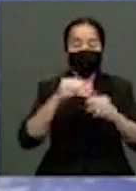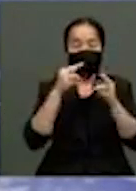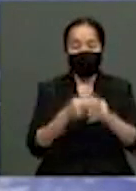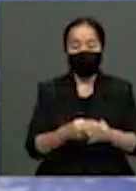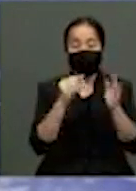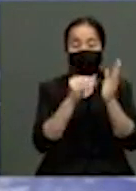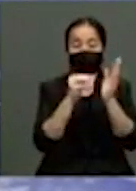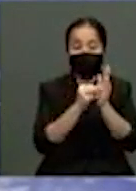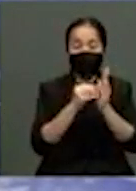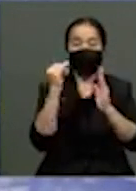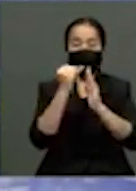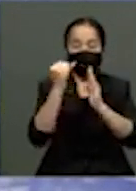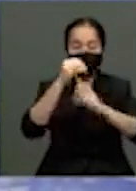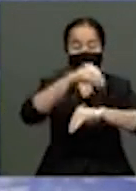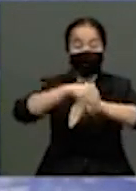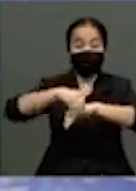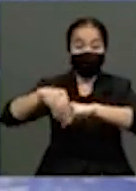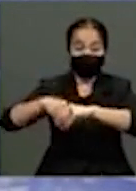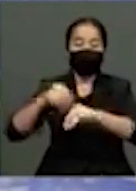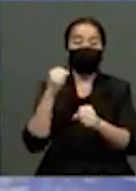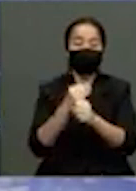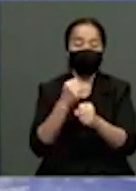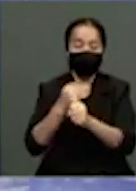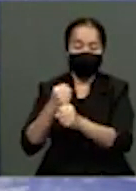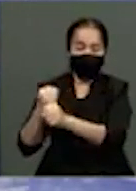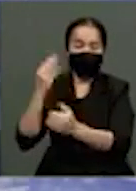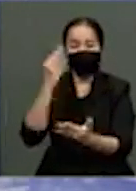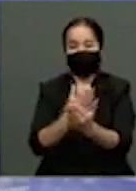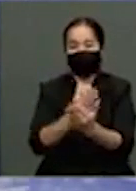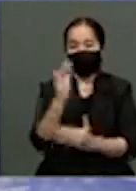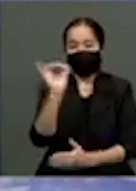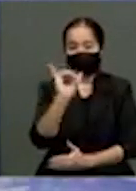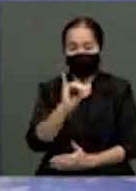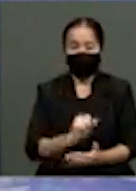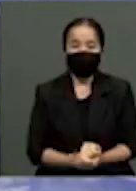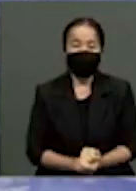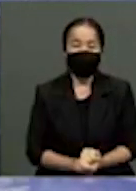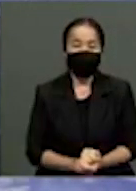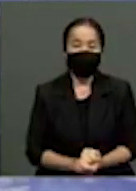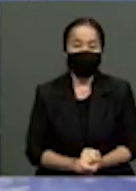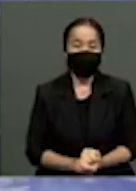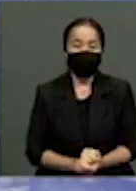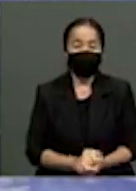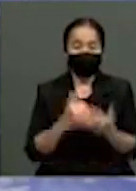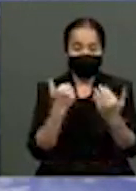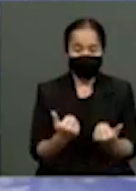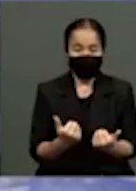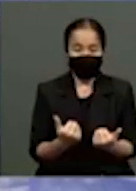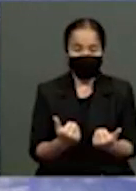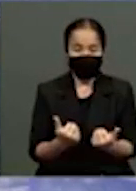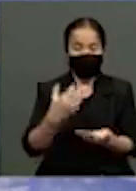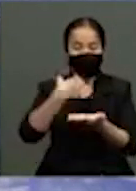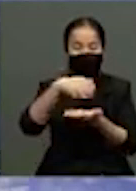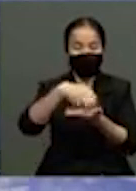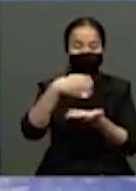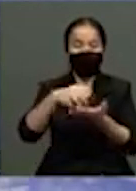ฑลก็ยังทำงานกันไม่หยุดนะครับวันนี้ก็จะมีเรื่องของการรายงานส